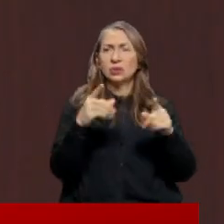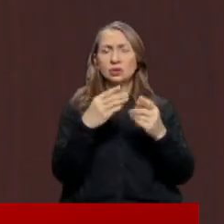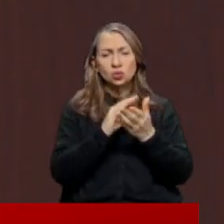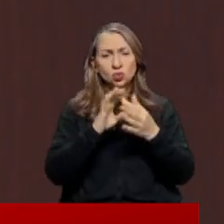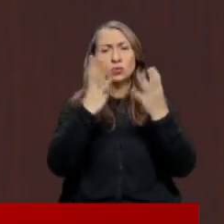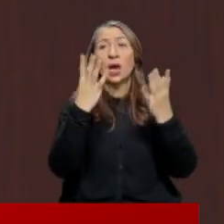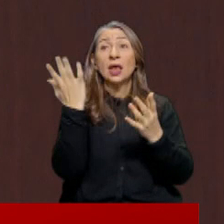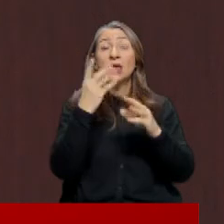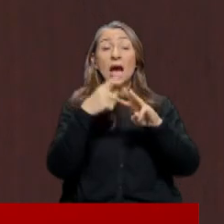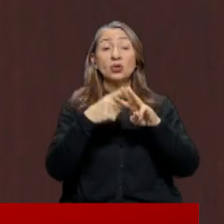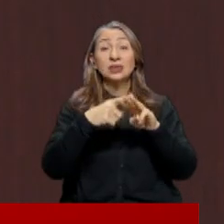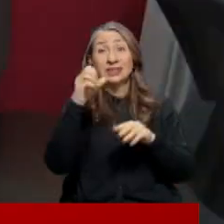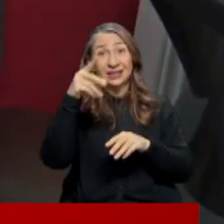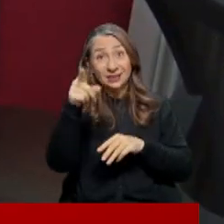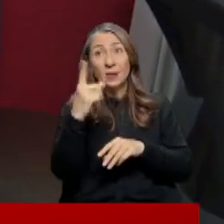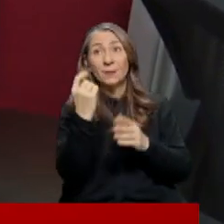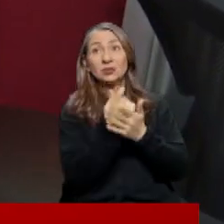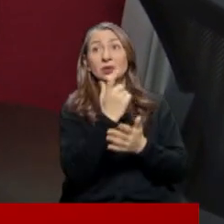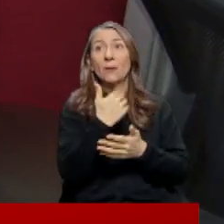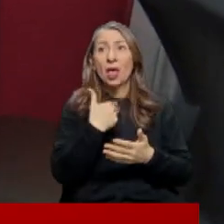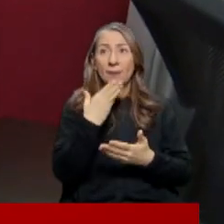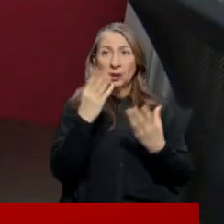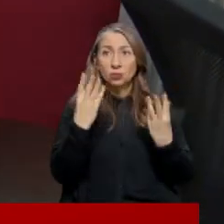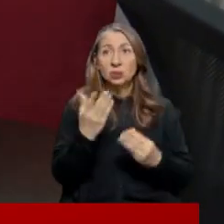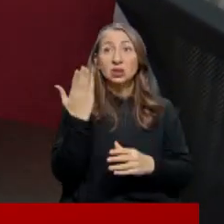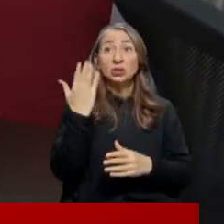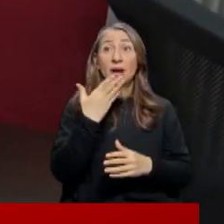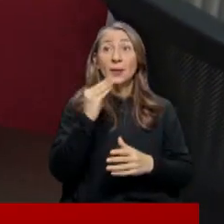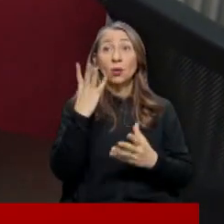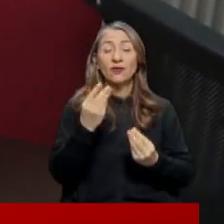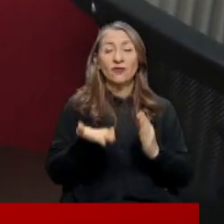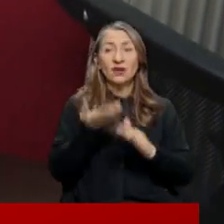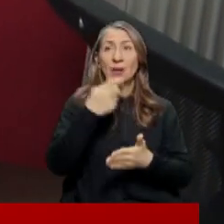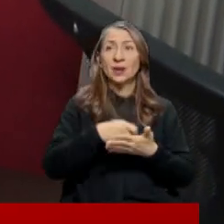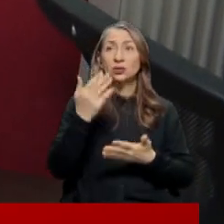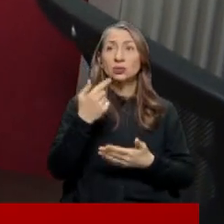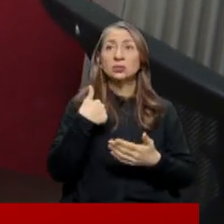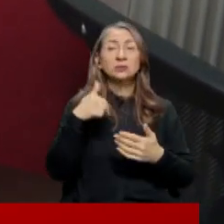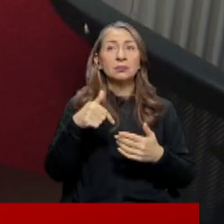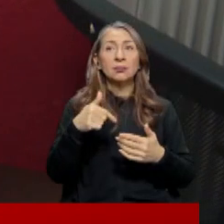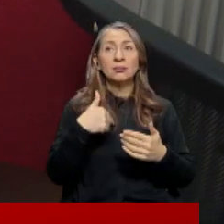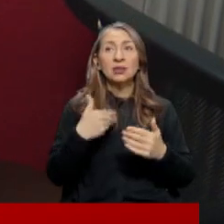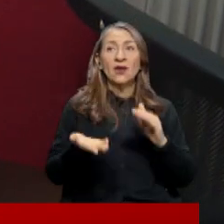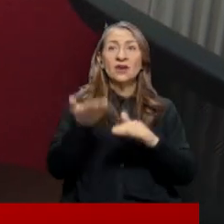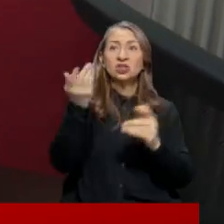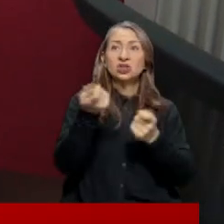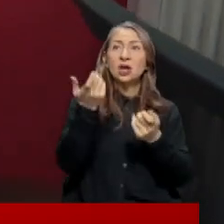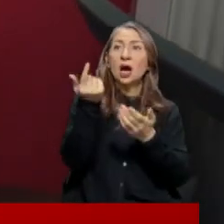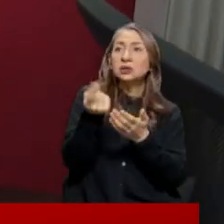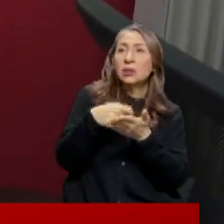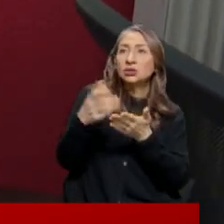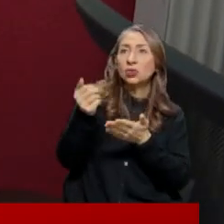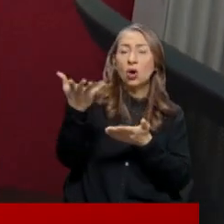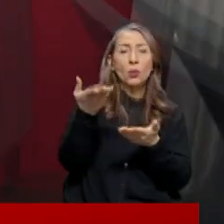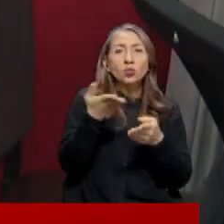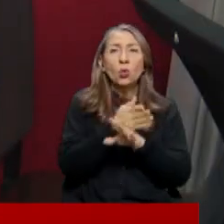Henüz Erdoğan'dan mektuba yanıt gelmedi. Ya ben emekli olduğum zaman daha önceki emekli olanlardan fazla para alıyordum. Şimdi daha benden daha fazla çalışana daha az para alıyor.